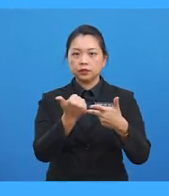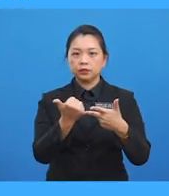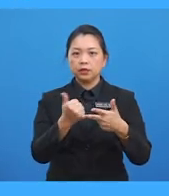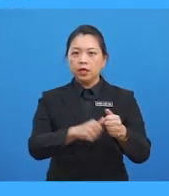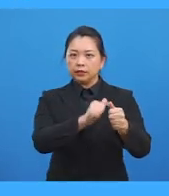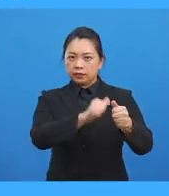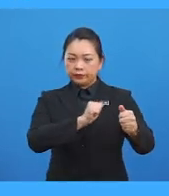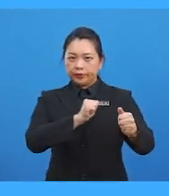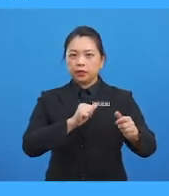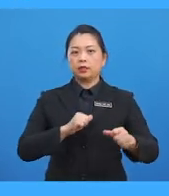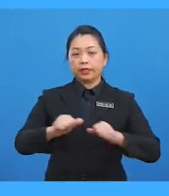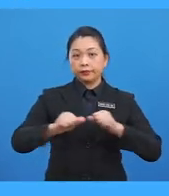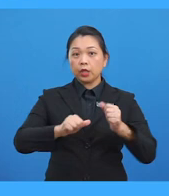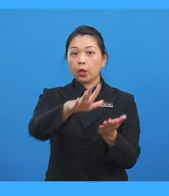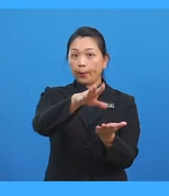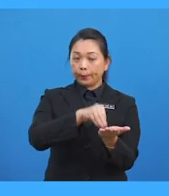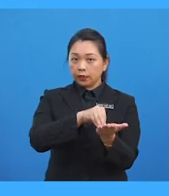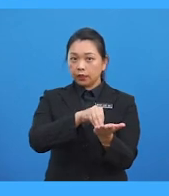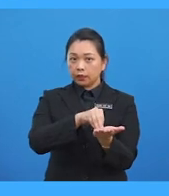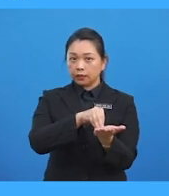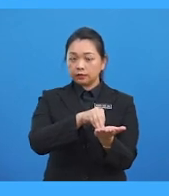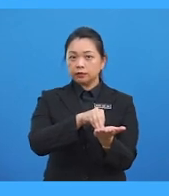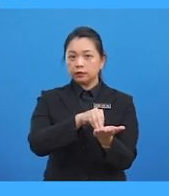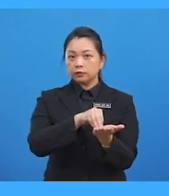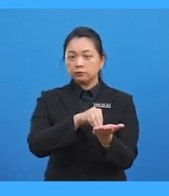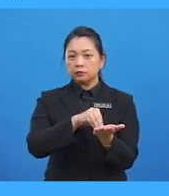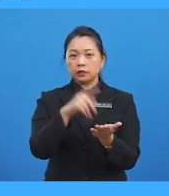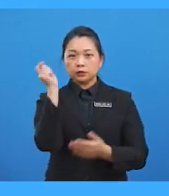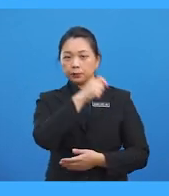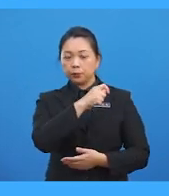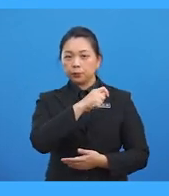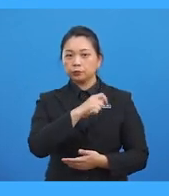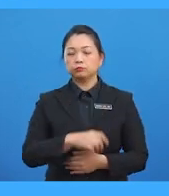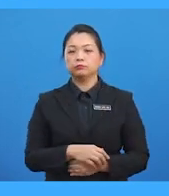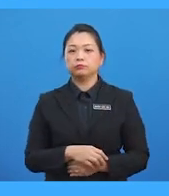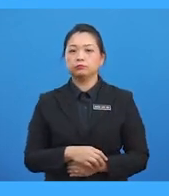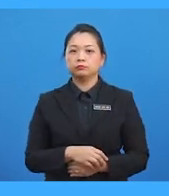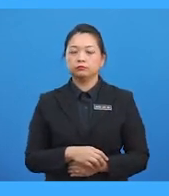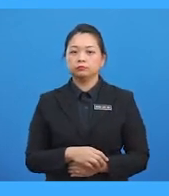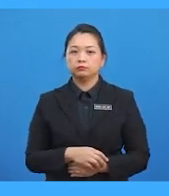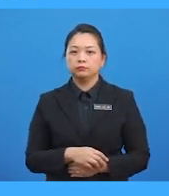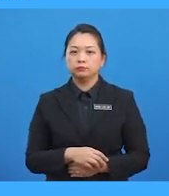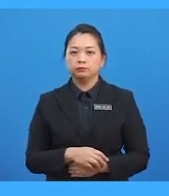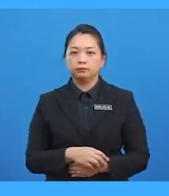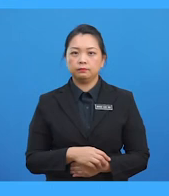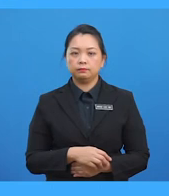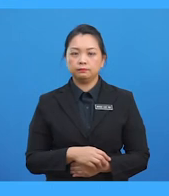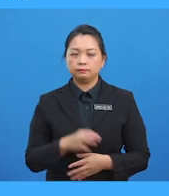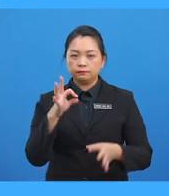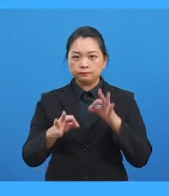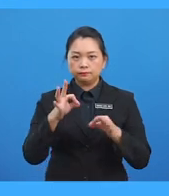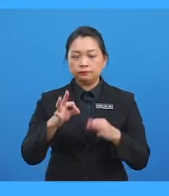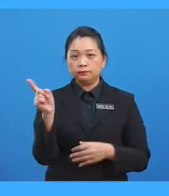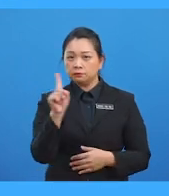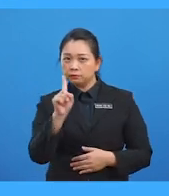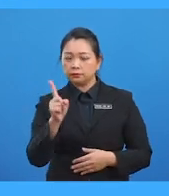Ketiga, mengelakkan aktiviti peniruan, penyalinan, plagiarisme dan pemalsuan.